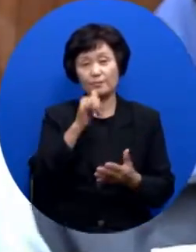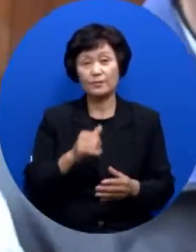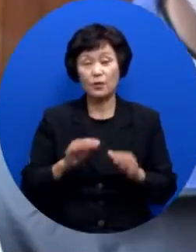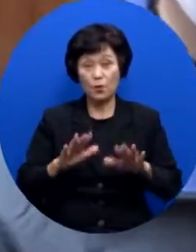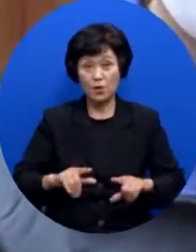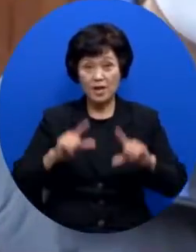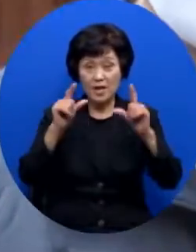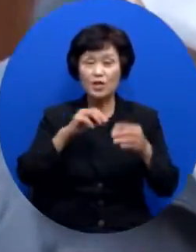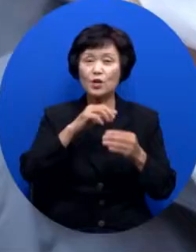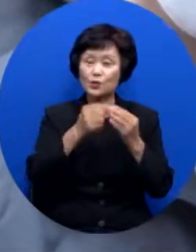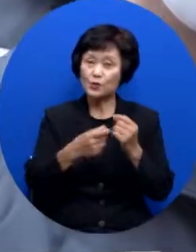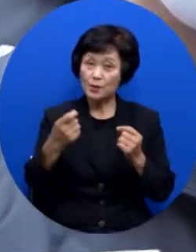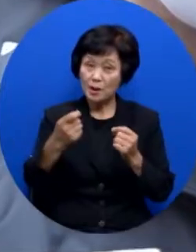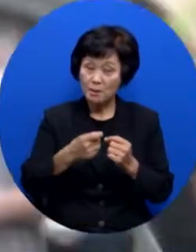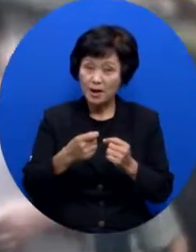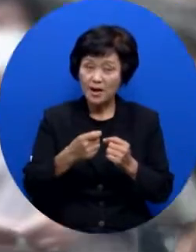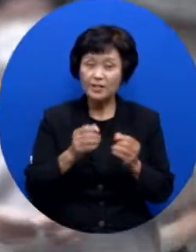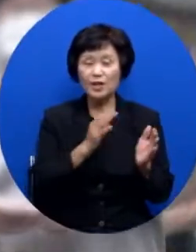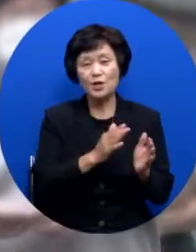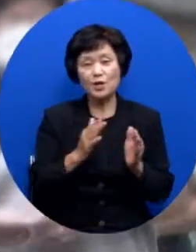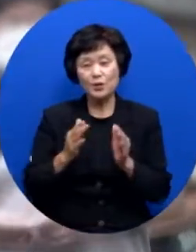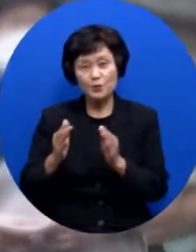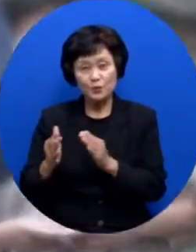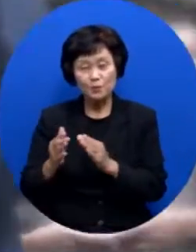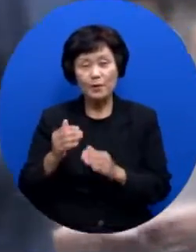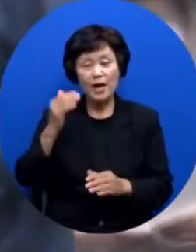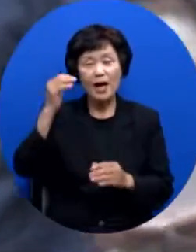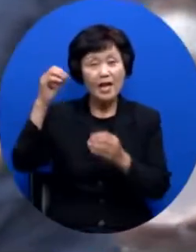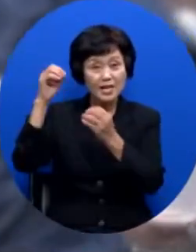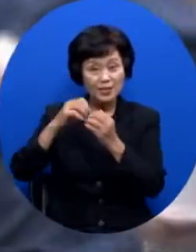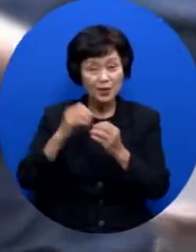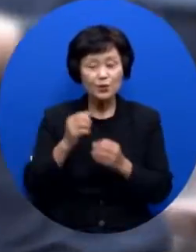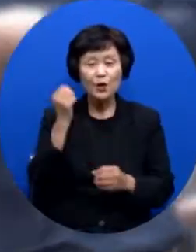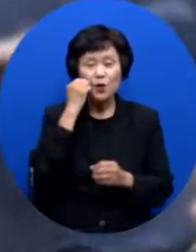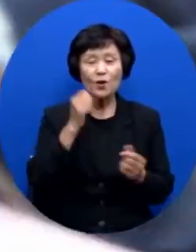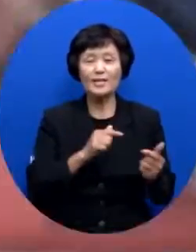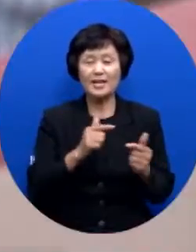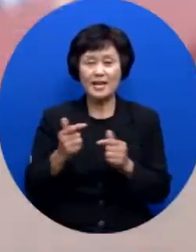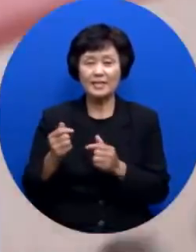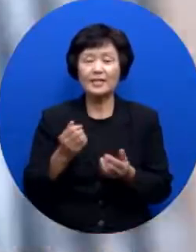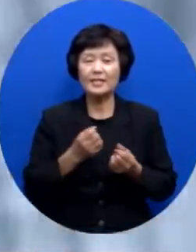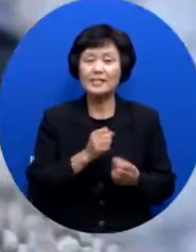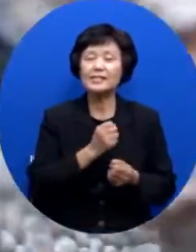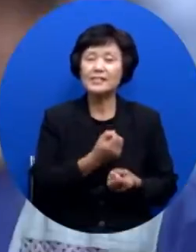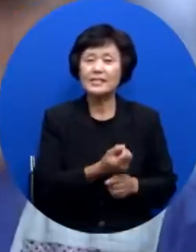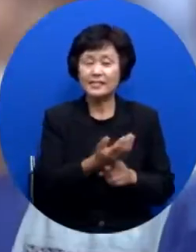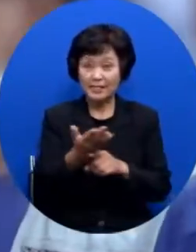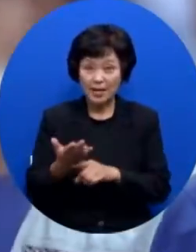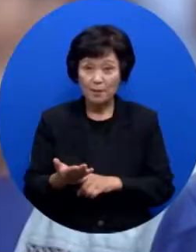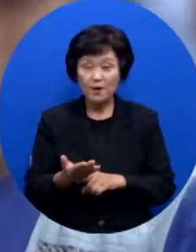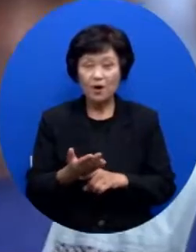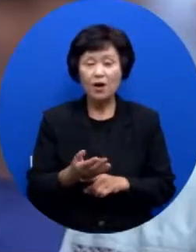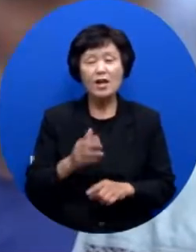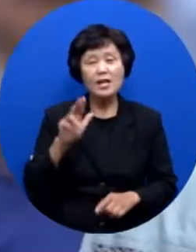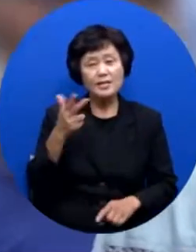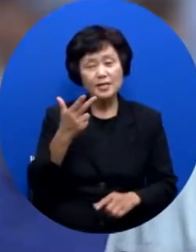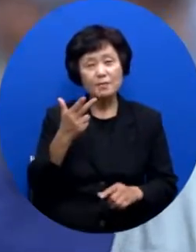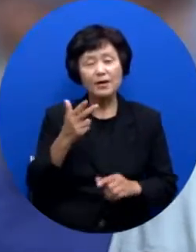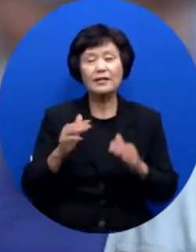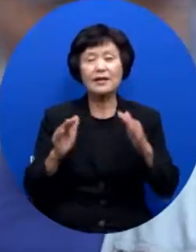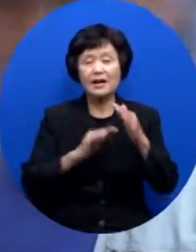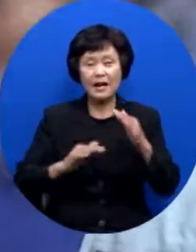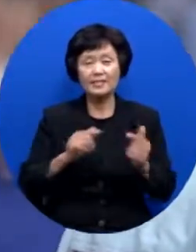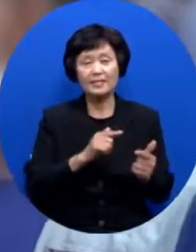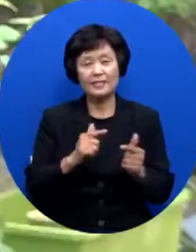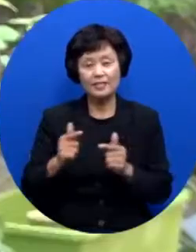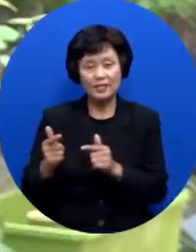맞아 준비한 육아 선물 세트와 병원 치료비 30만 원을 동자동과 도니동 700여 가구에